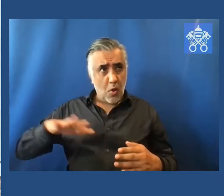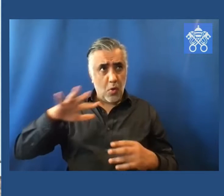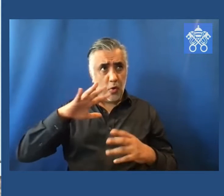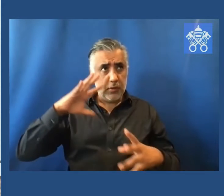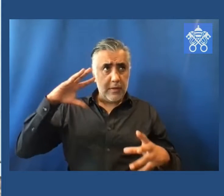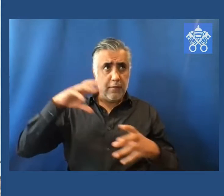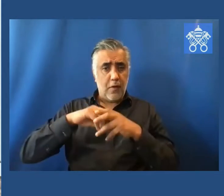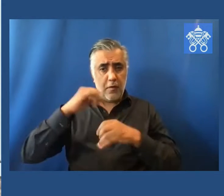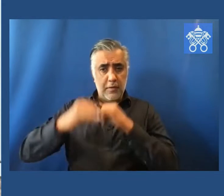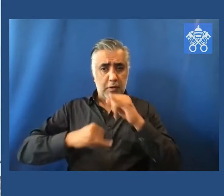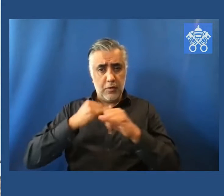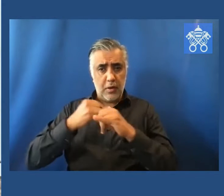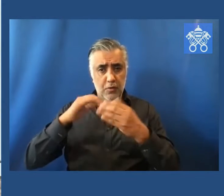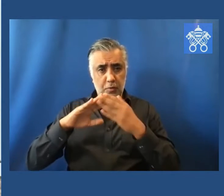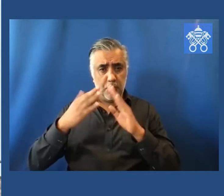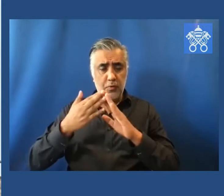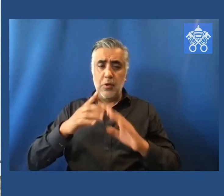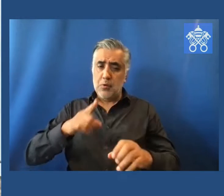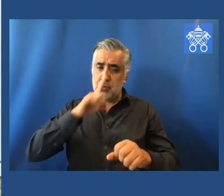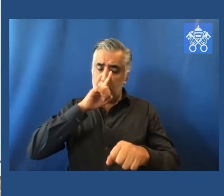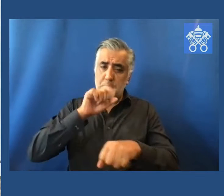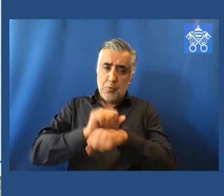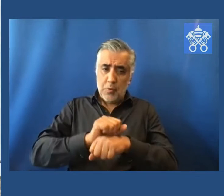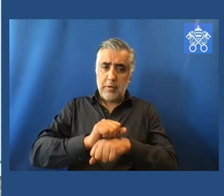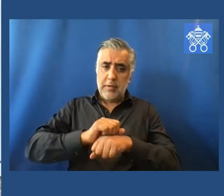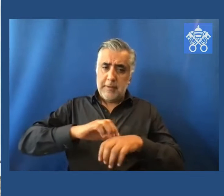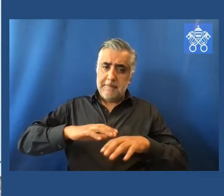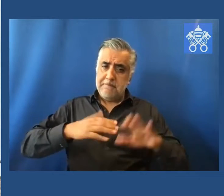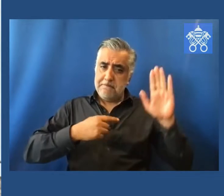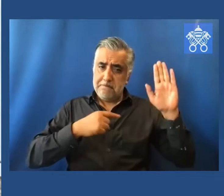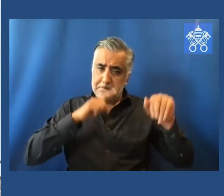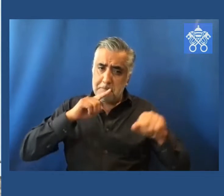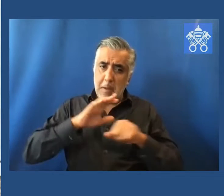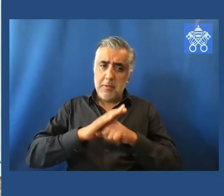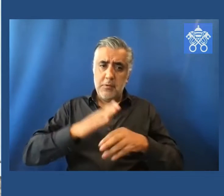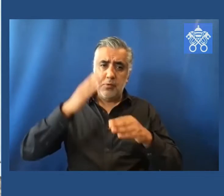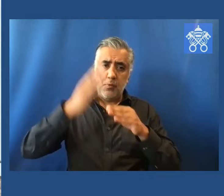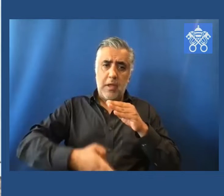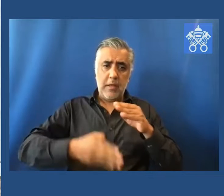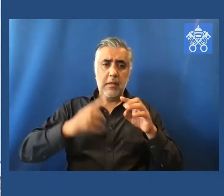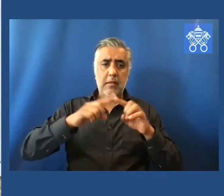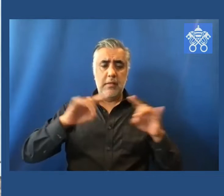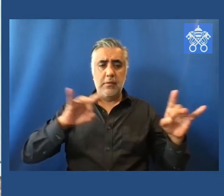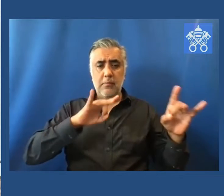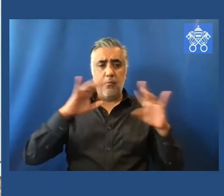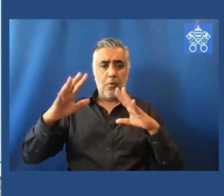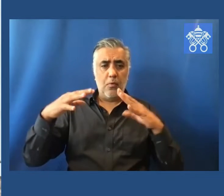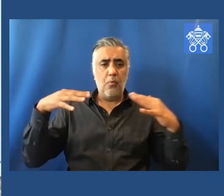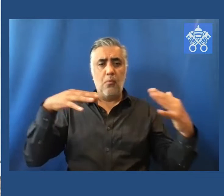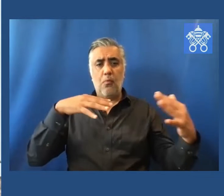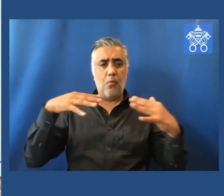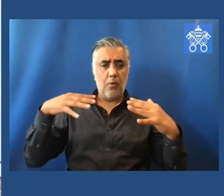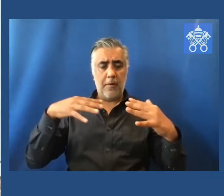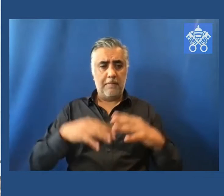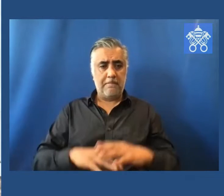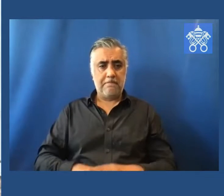Supplico tutti gli attori della comunità internazionale perché si impegnino davvero nel far cessare questa